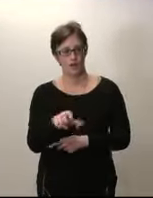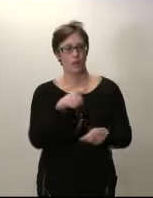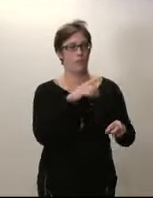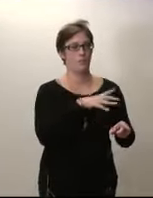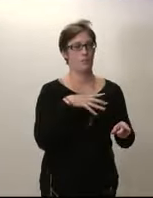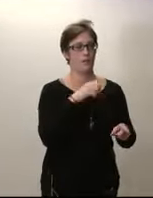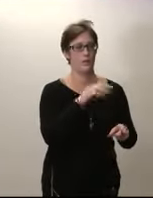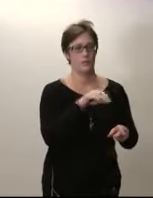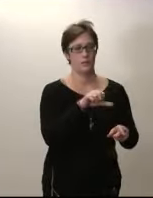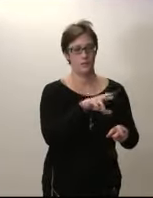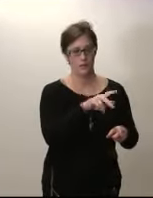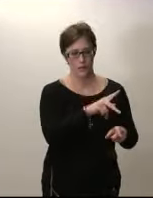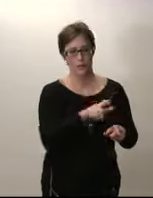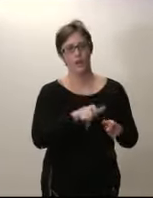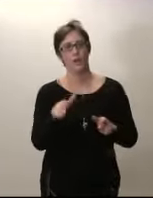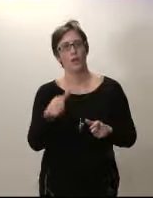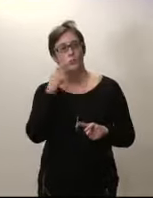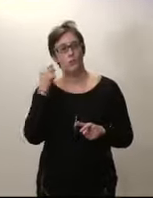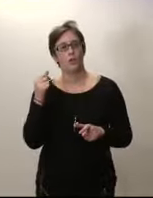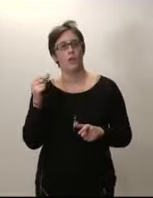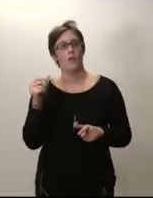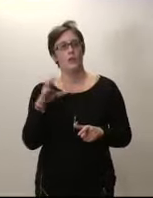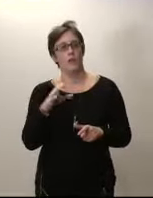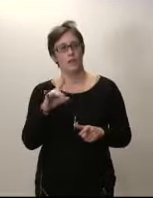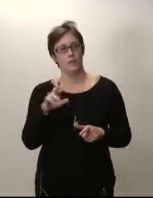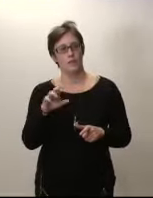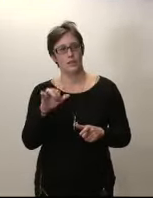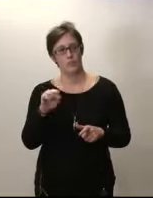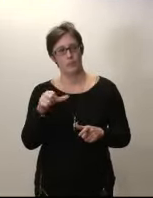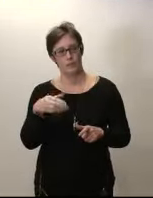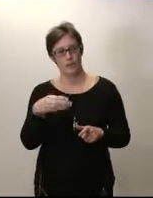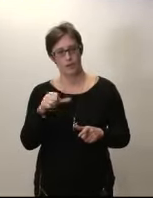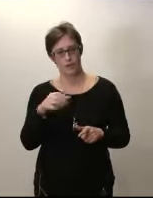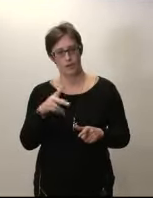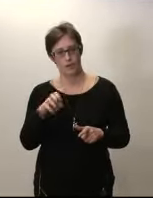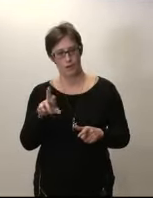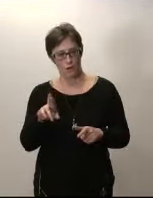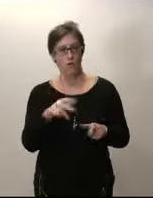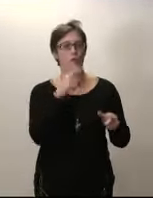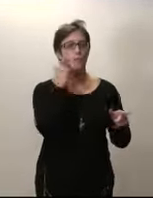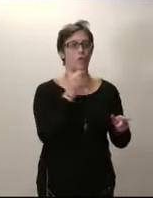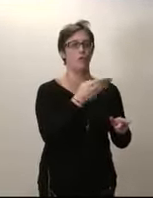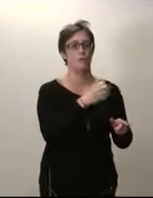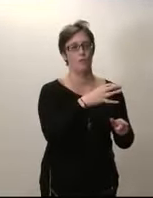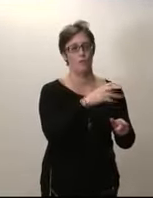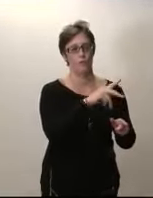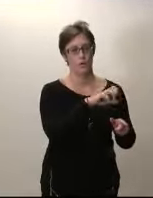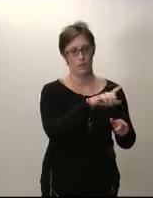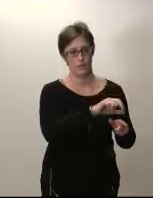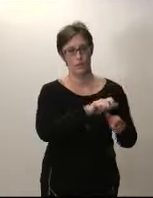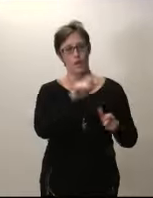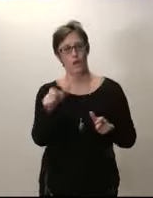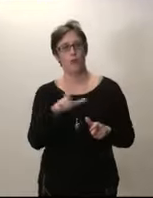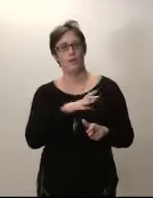Daniel Krisnacker, Madame Brigitte Weiss à Monsieur Bertrand Merz, Monsieur Stéphane Mokels à Madame Caroline